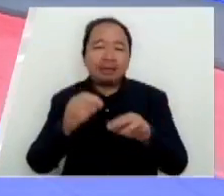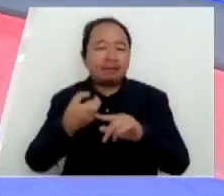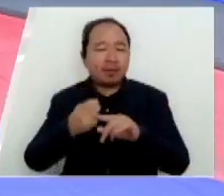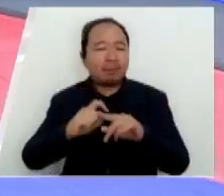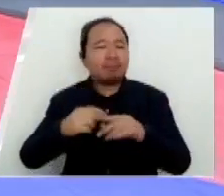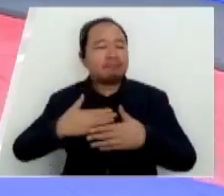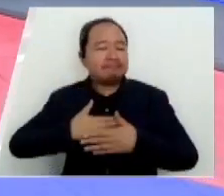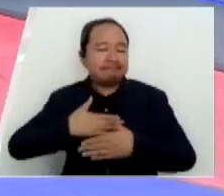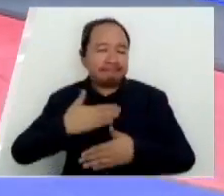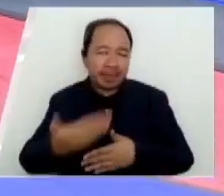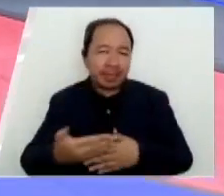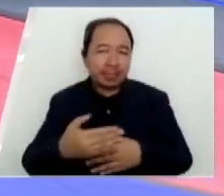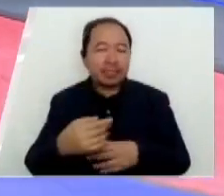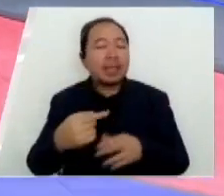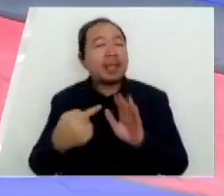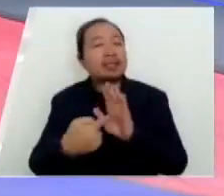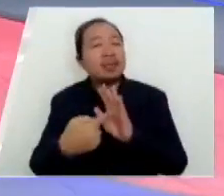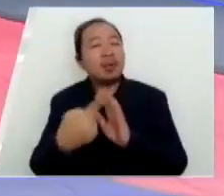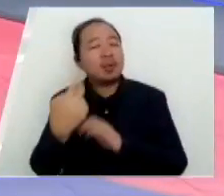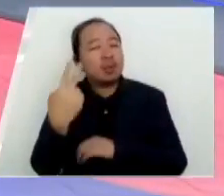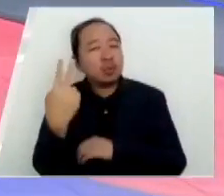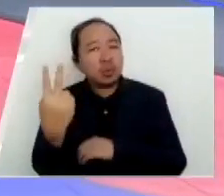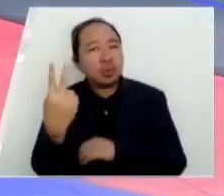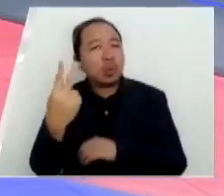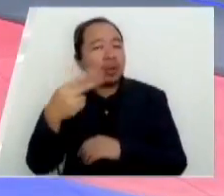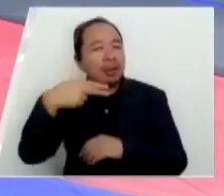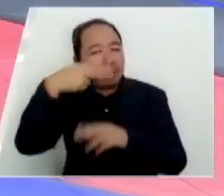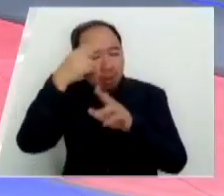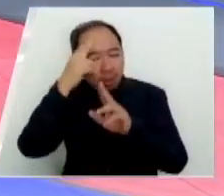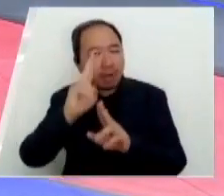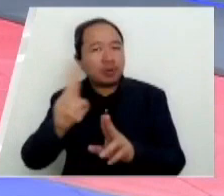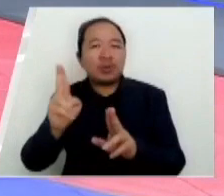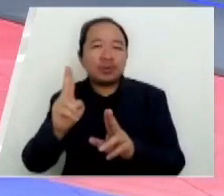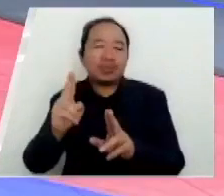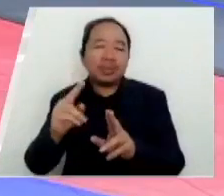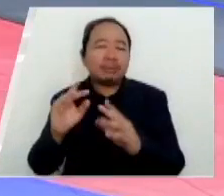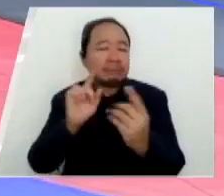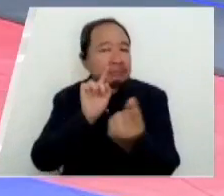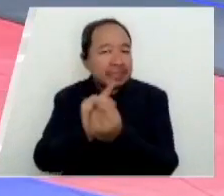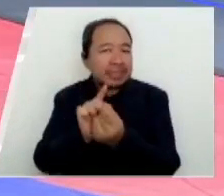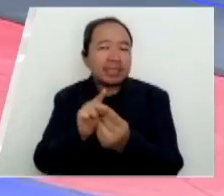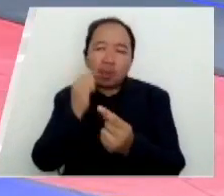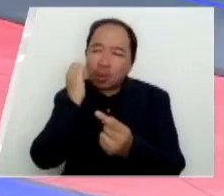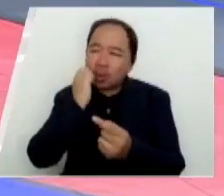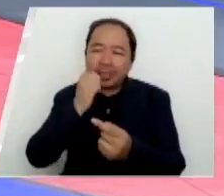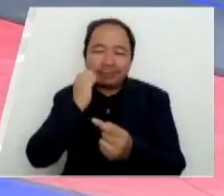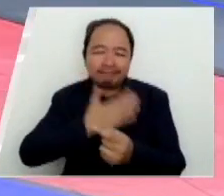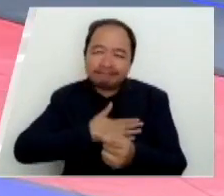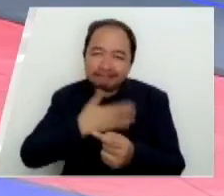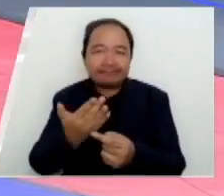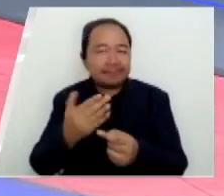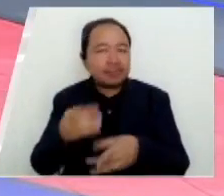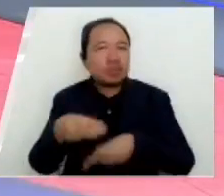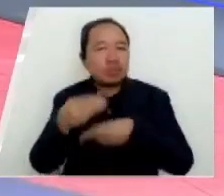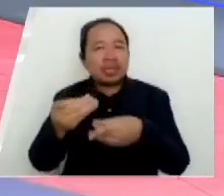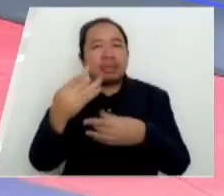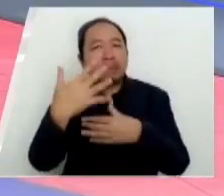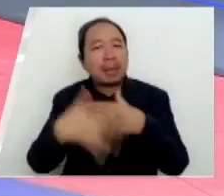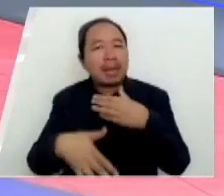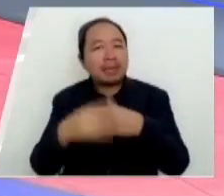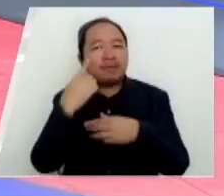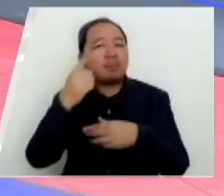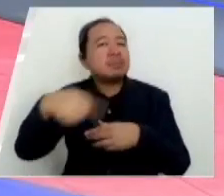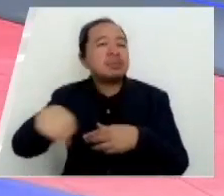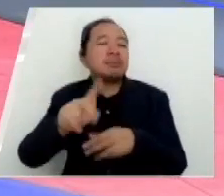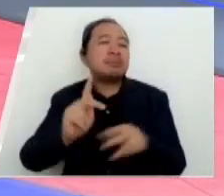kapuso na aming nakilala, na laging handang ialay ang sariling dugo para sa nangangailangan. Kabilang po sila sa mga